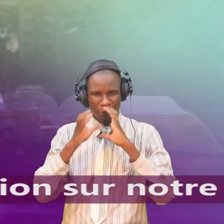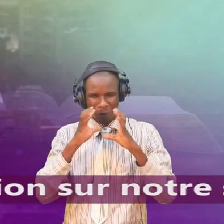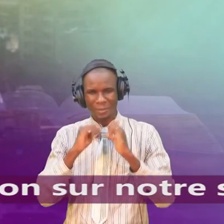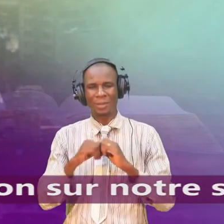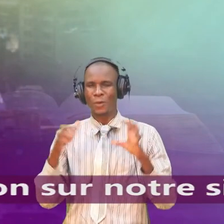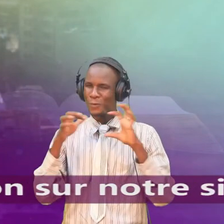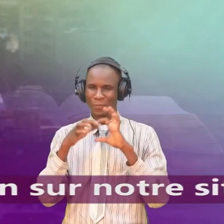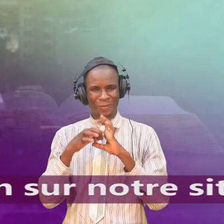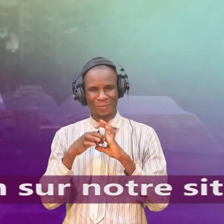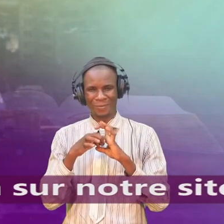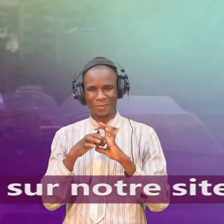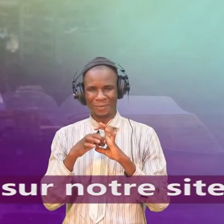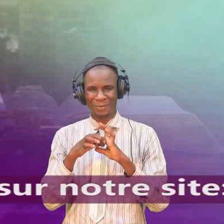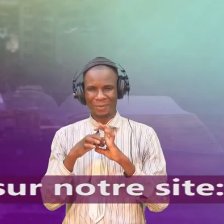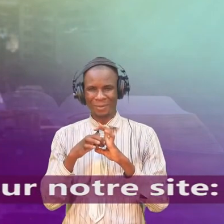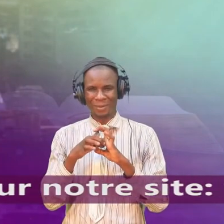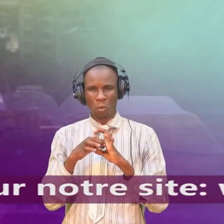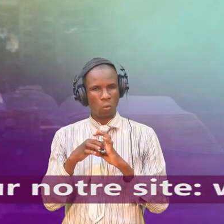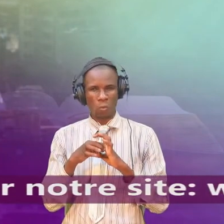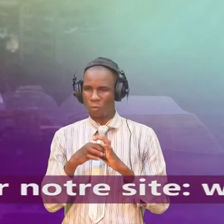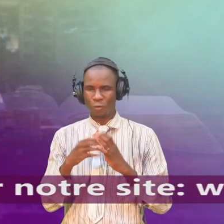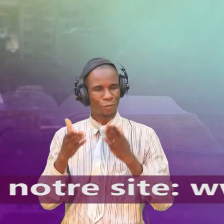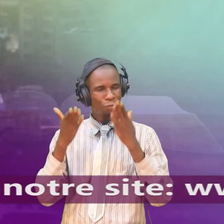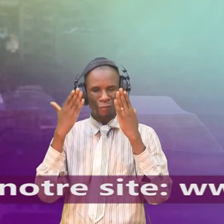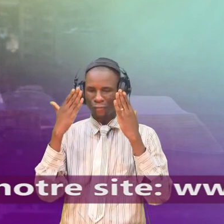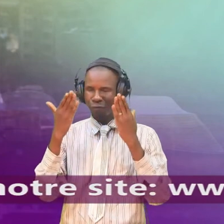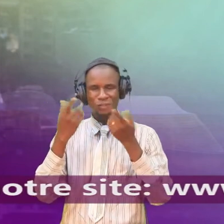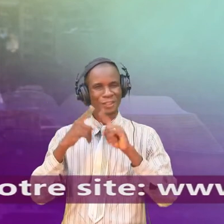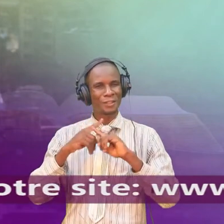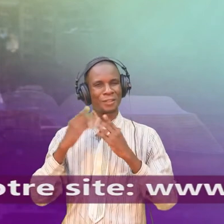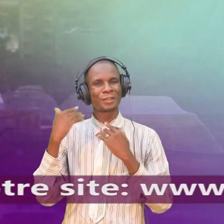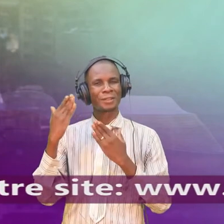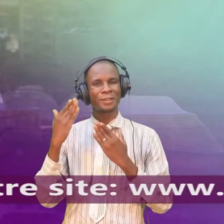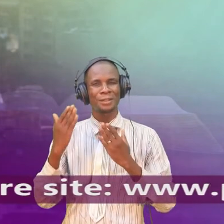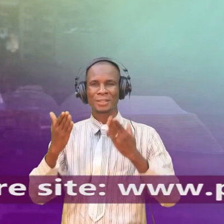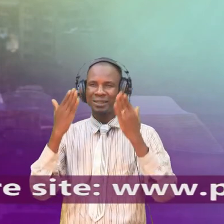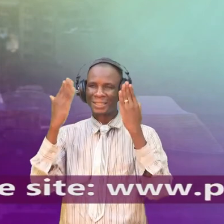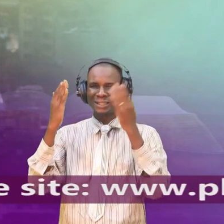Injili, habari njema inasema kwamba Mungu aliweka msingi ya